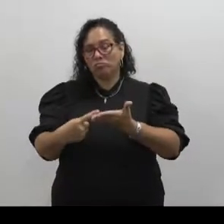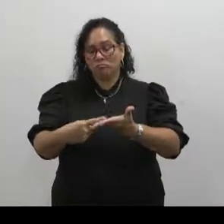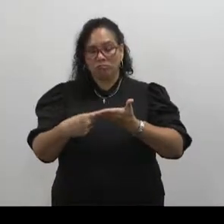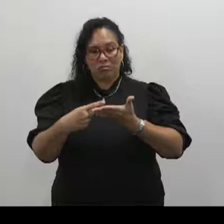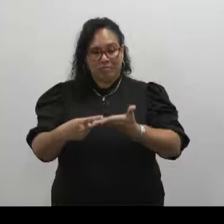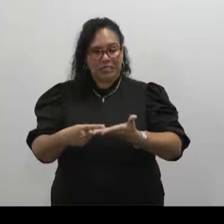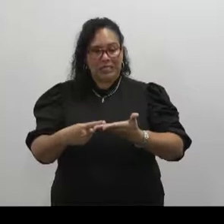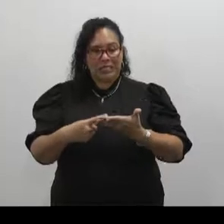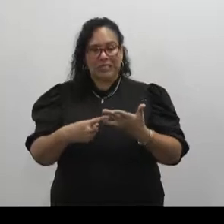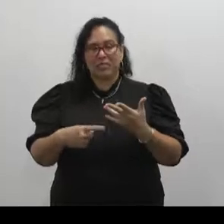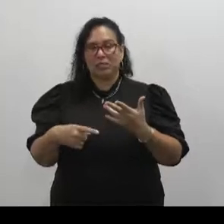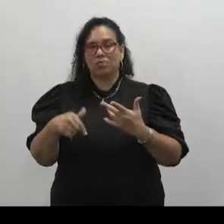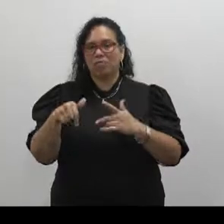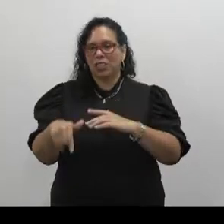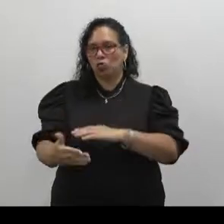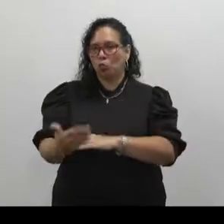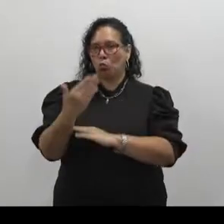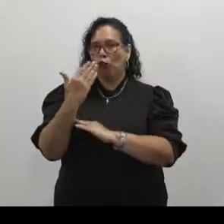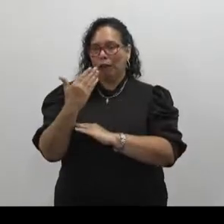prak cầm chay